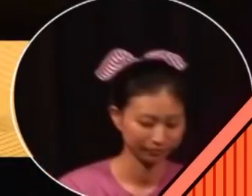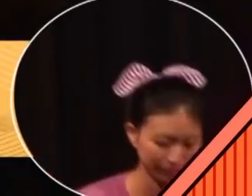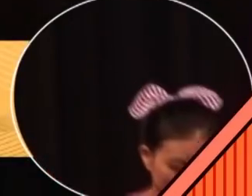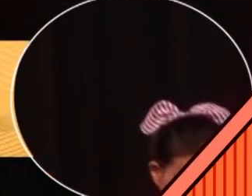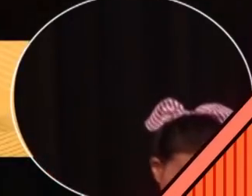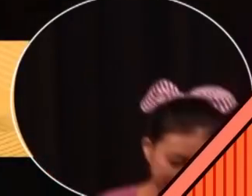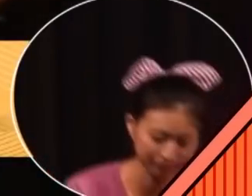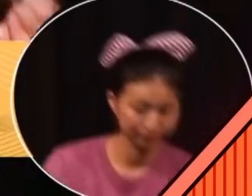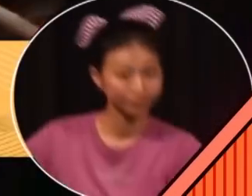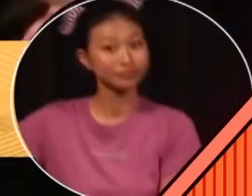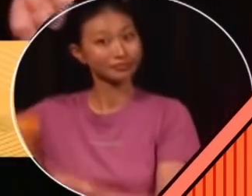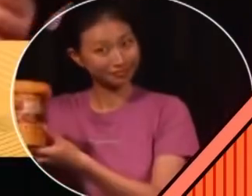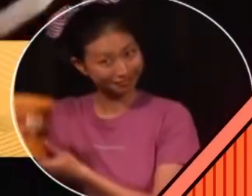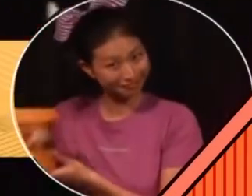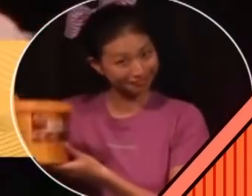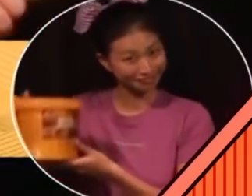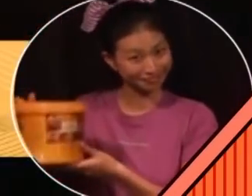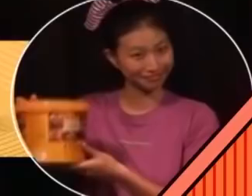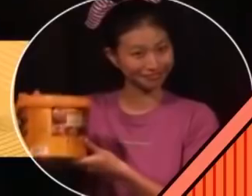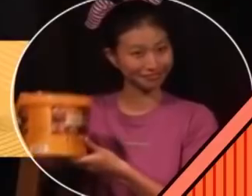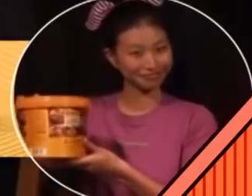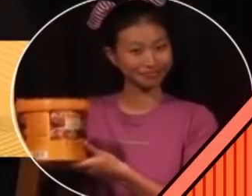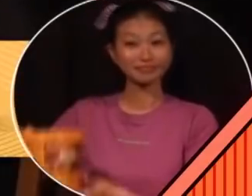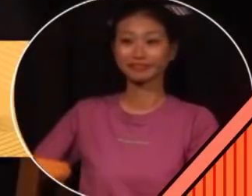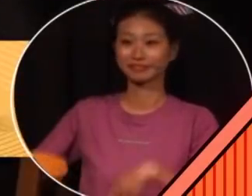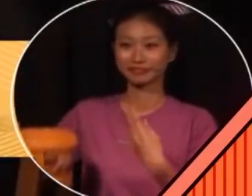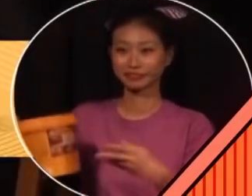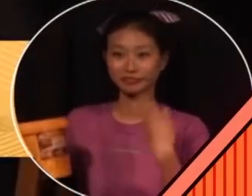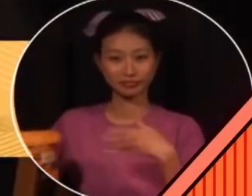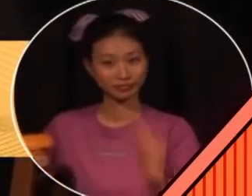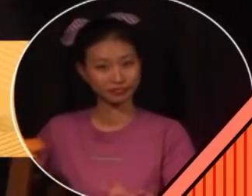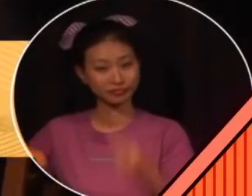懂啊！你闻的怎么回事？